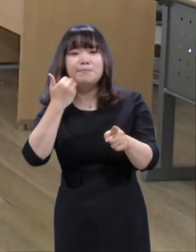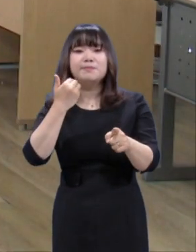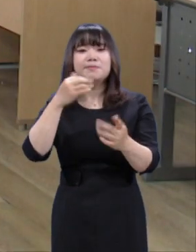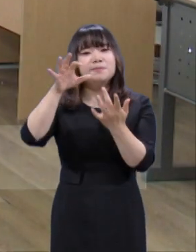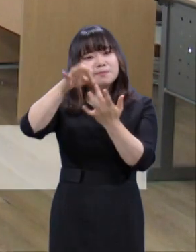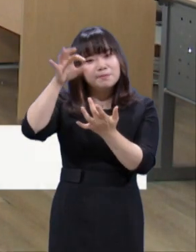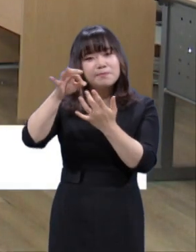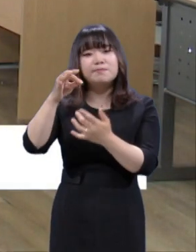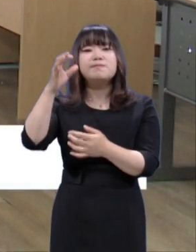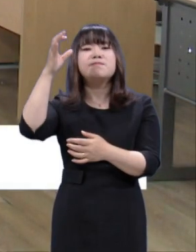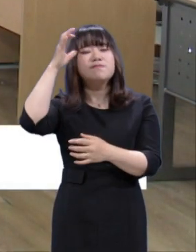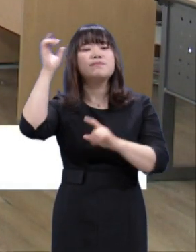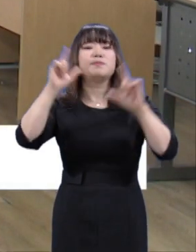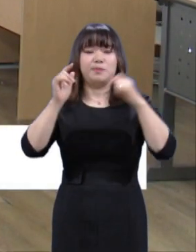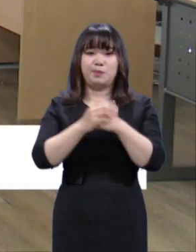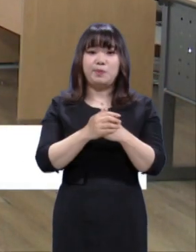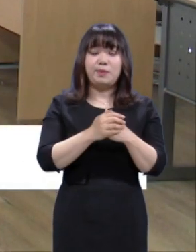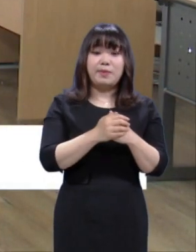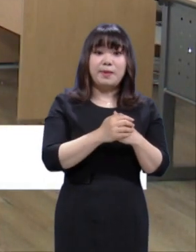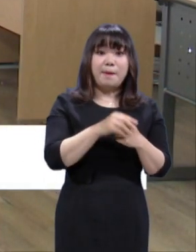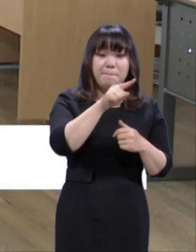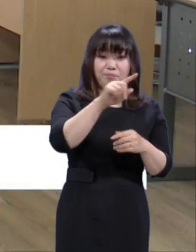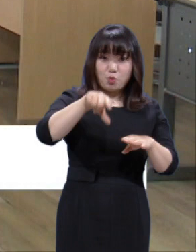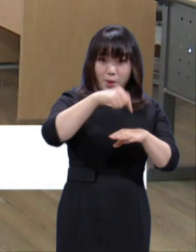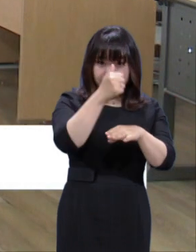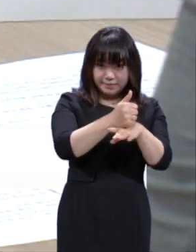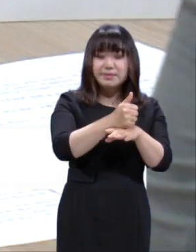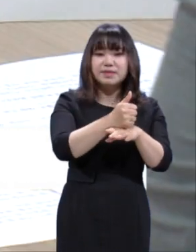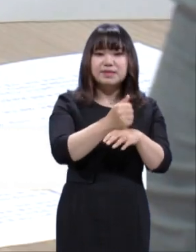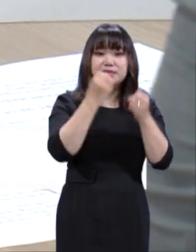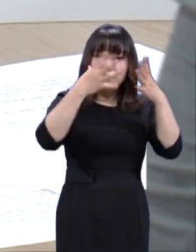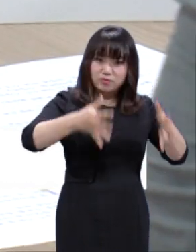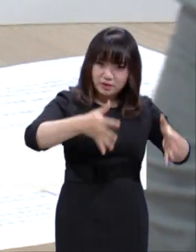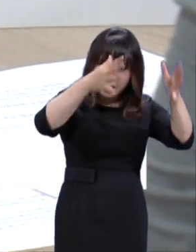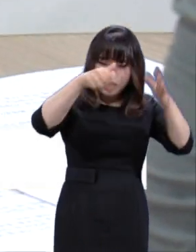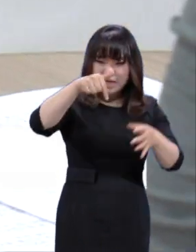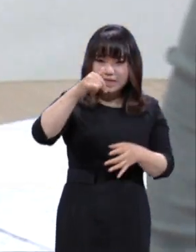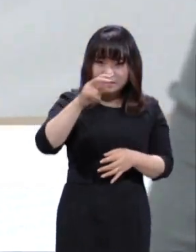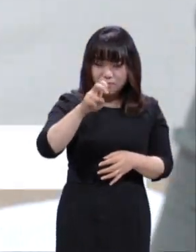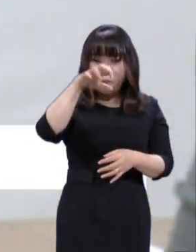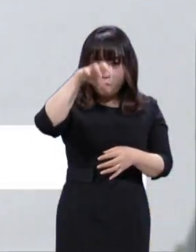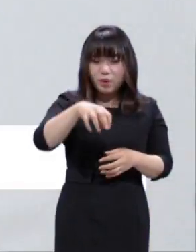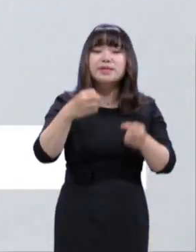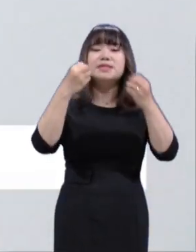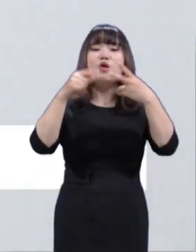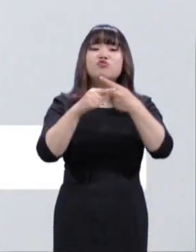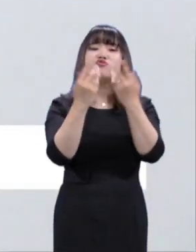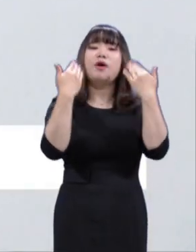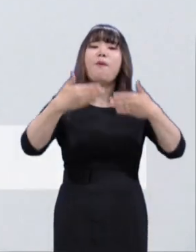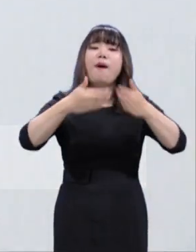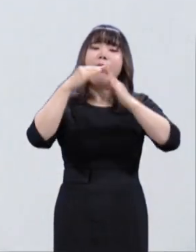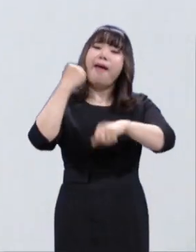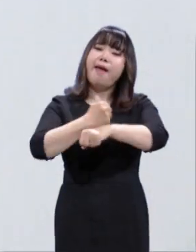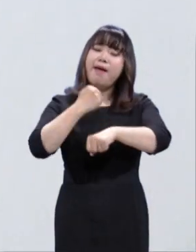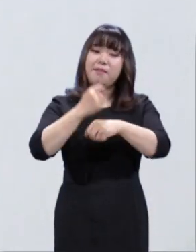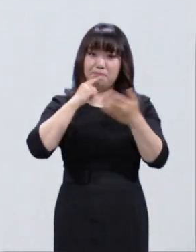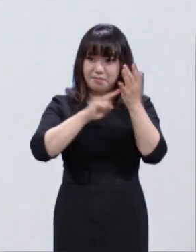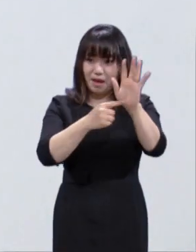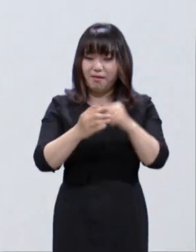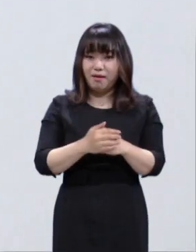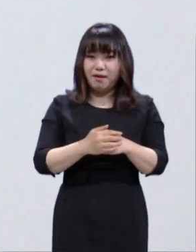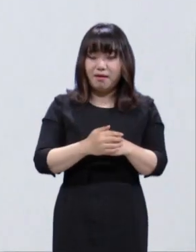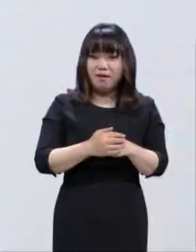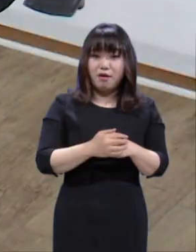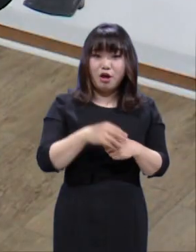정원호 성동구청장 더불어민주당 후보는 왕십리 뉴타운과 금호동에 중학교를 신설한다는 방침입니다. 경일